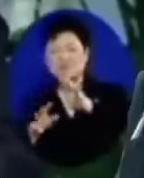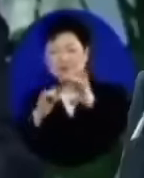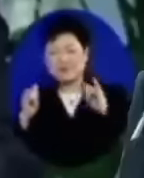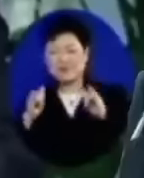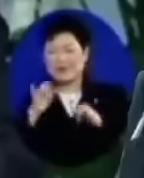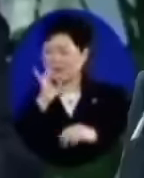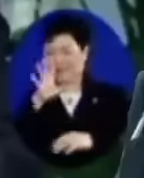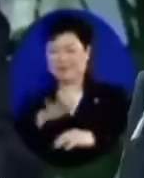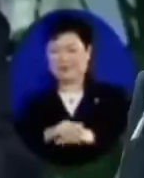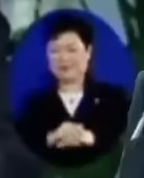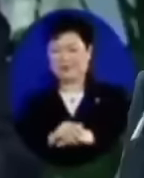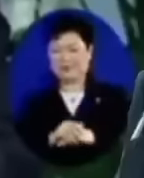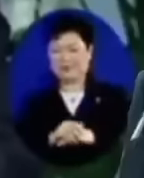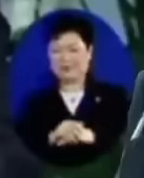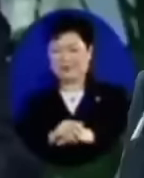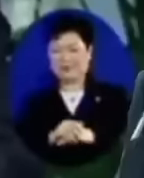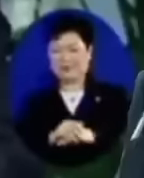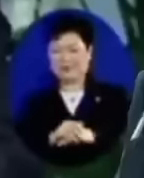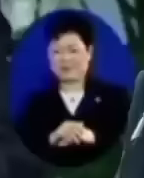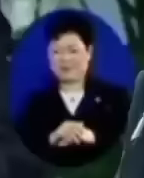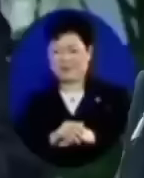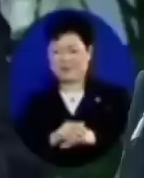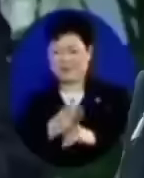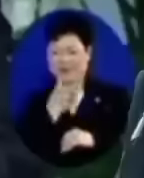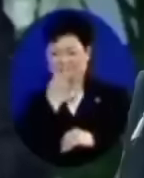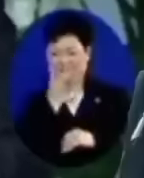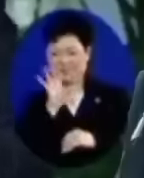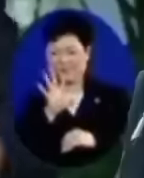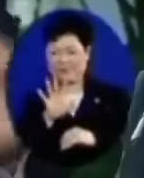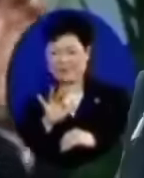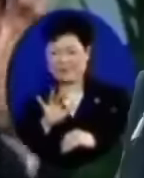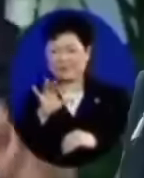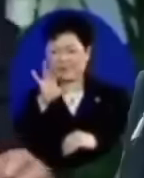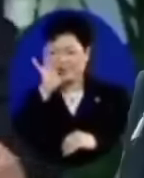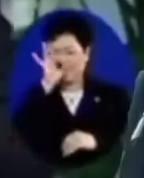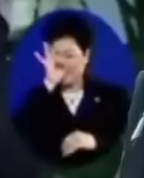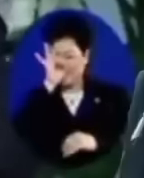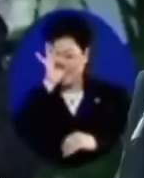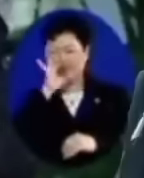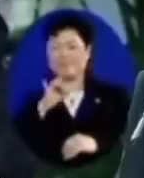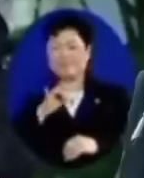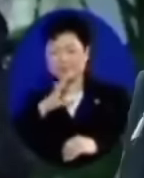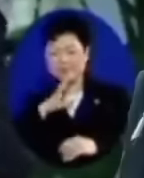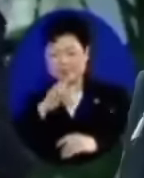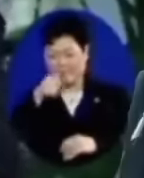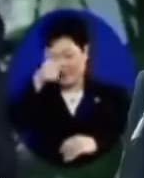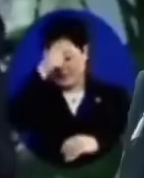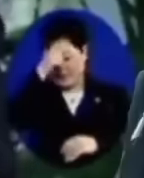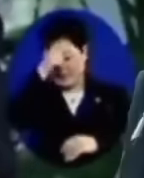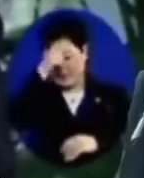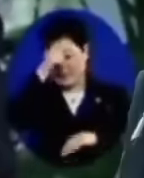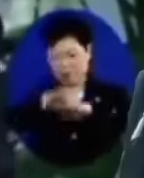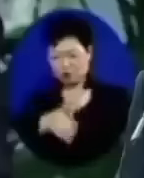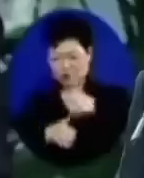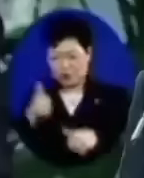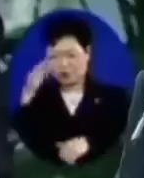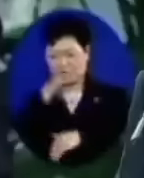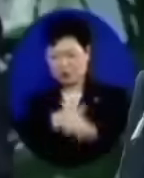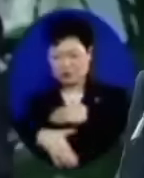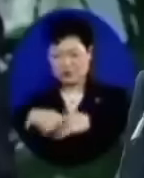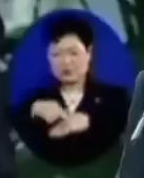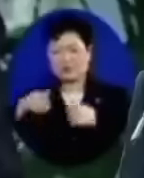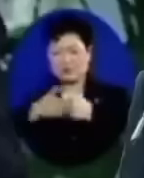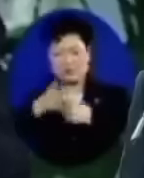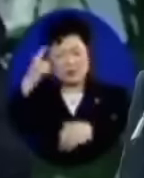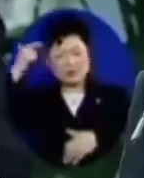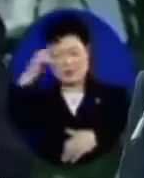됩니다. 절대로 사람이 안 됩니다. 아담의 후손은 육체이기 때문에 아무리 해도 육이지 영이 안